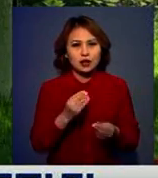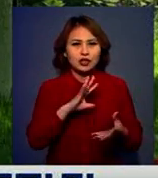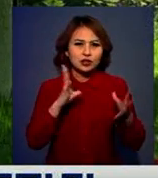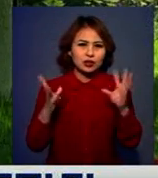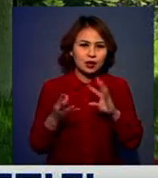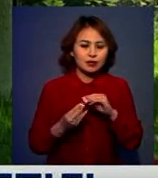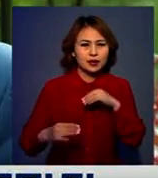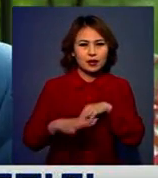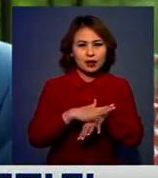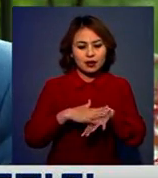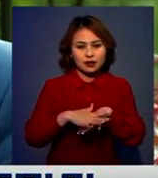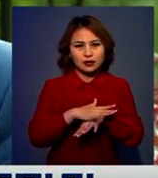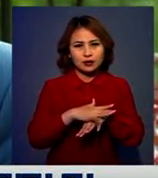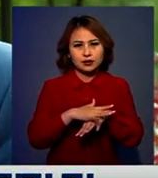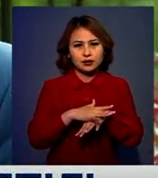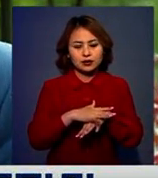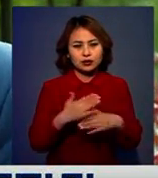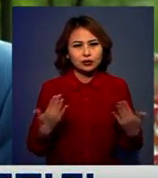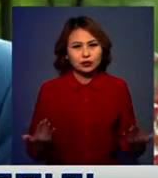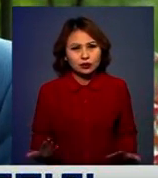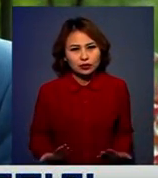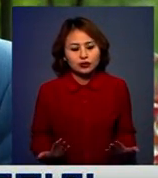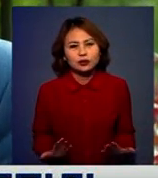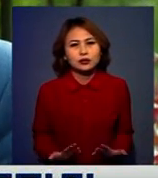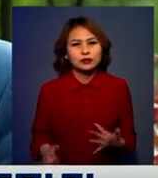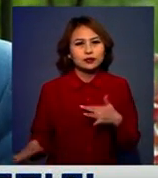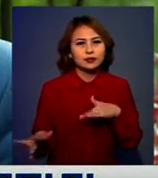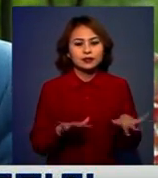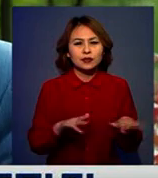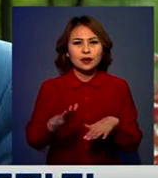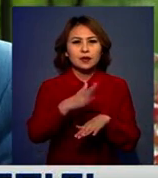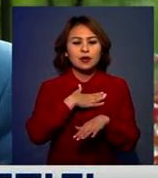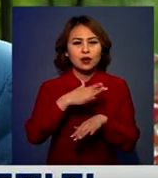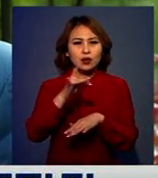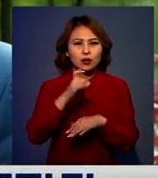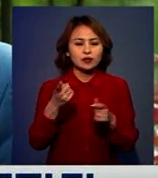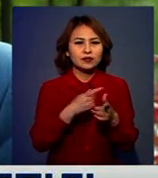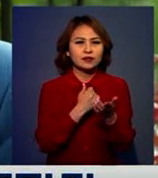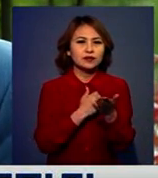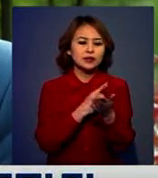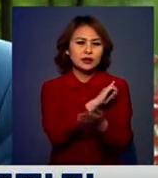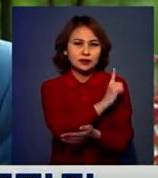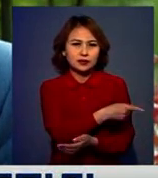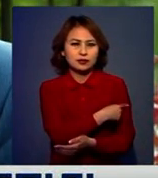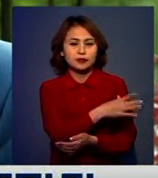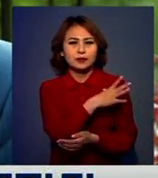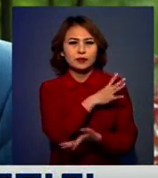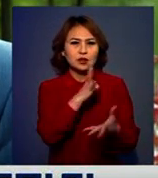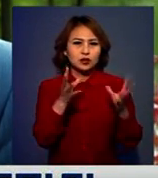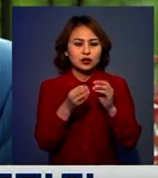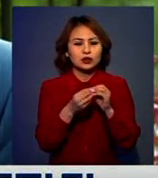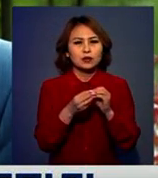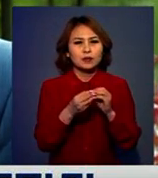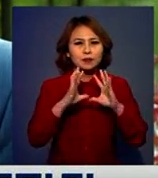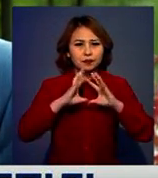халық бірлігімізді, тірлігімізді, біздің рухымыздың биік халық екенін жалпы